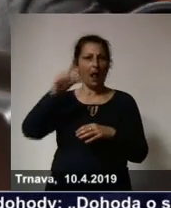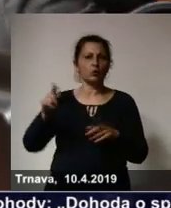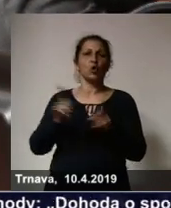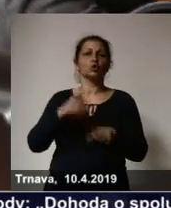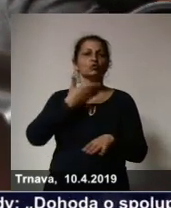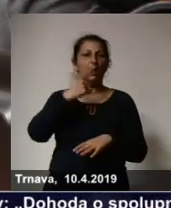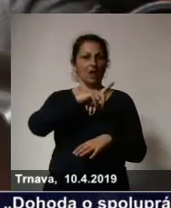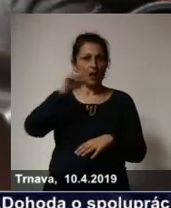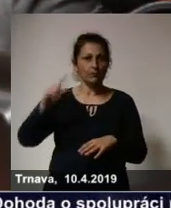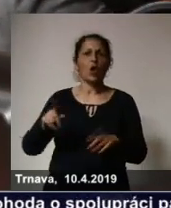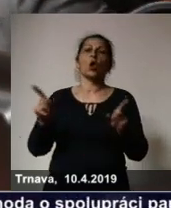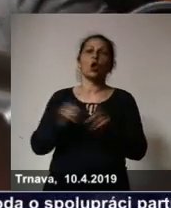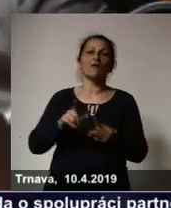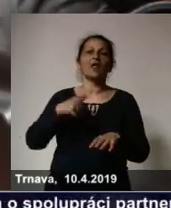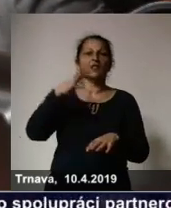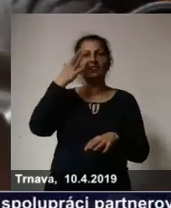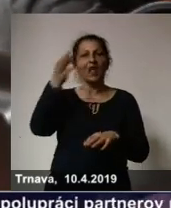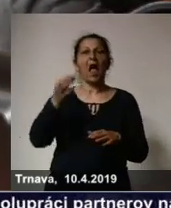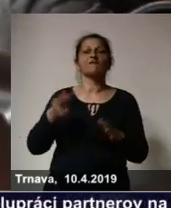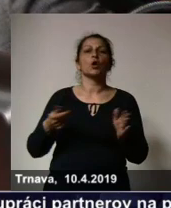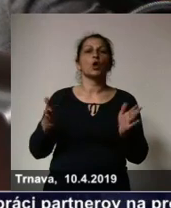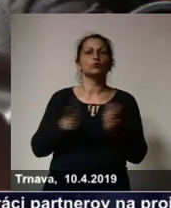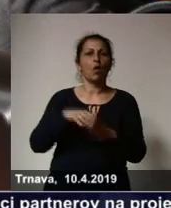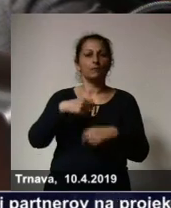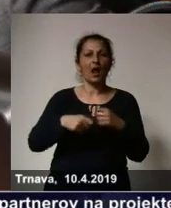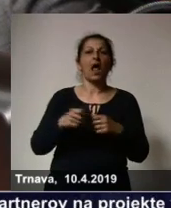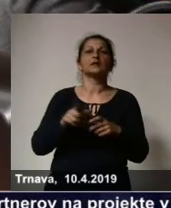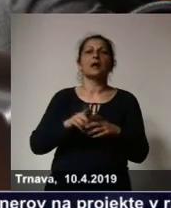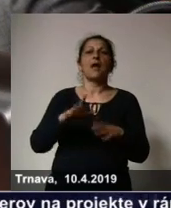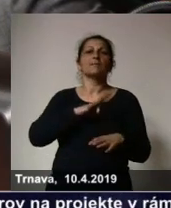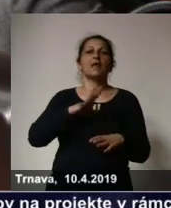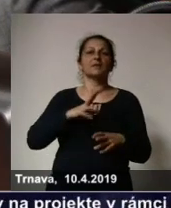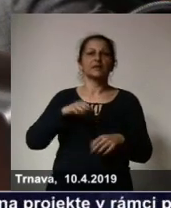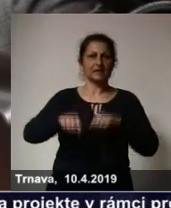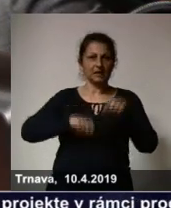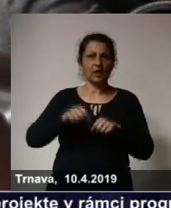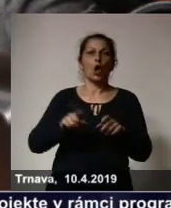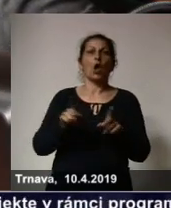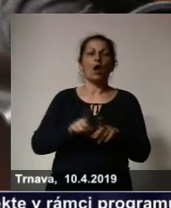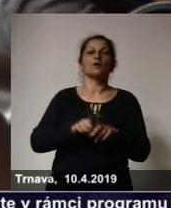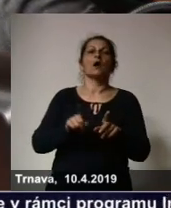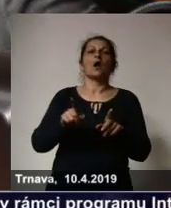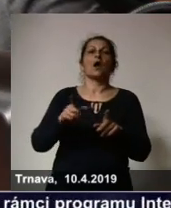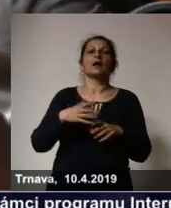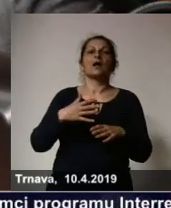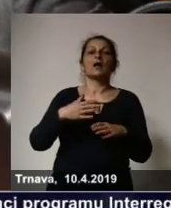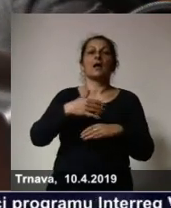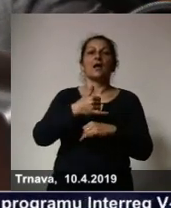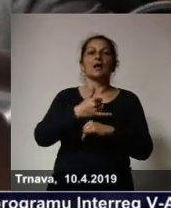a návrh na spolufinancovanie projektu podpora budovania bezpečnej infraštruktúry pre cyklistov a aj propagácia v rámci cezhraničnej